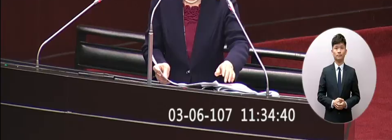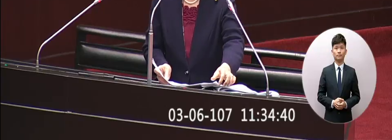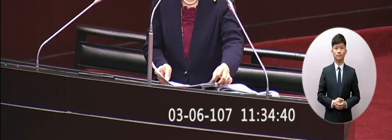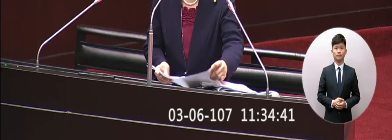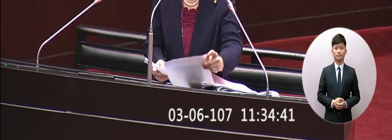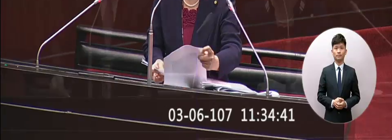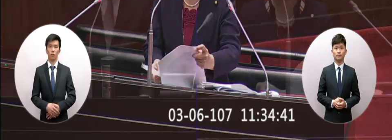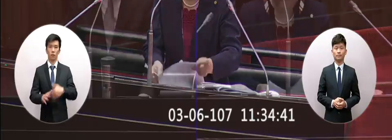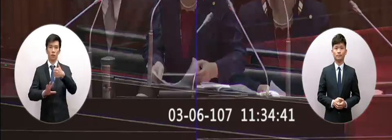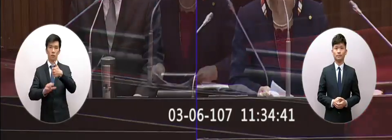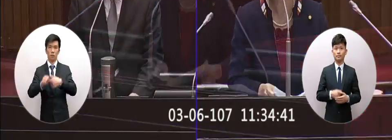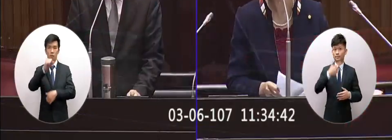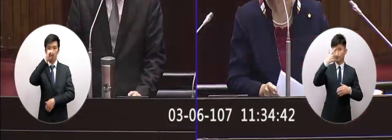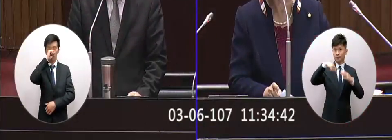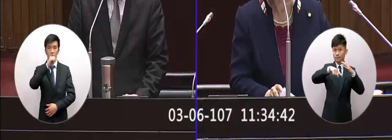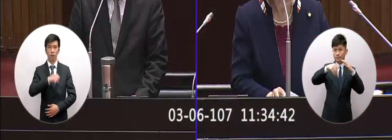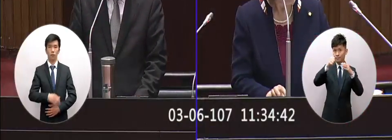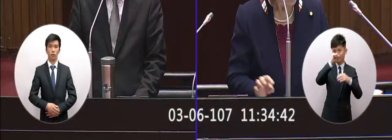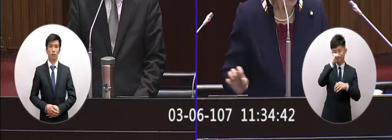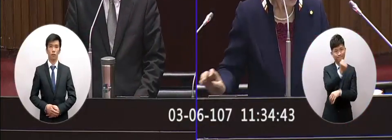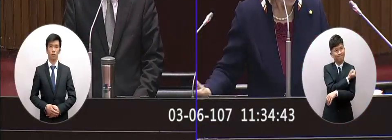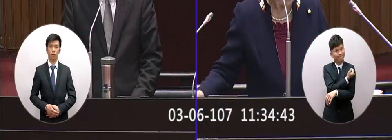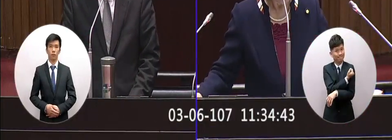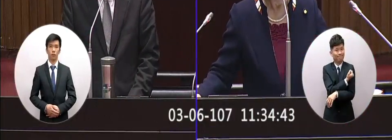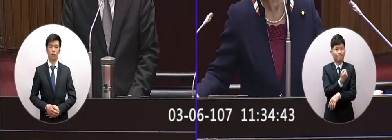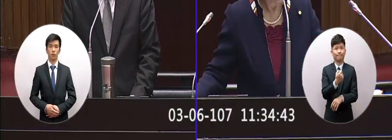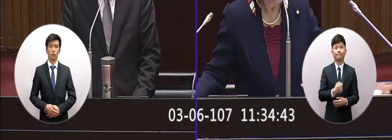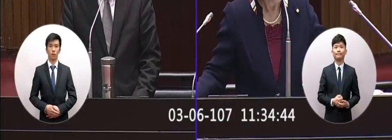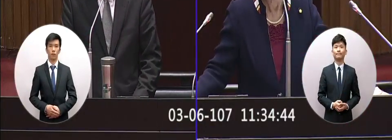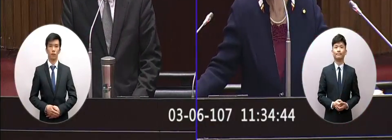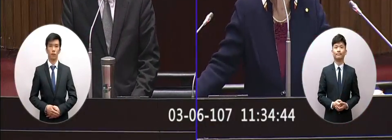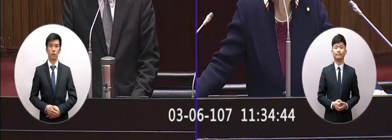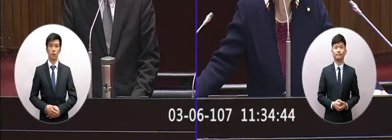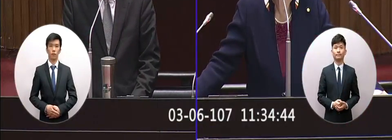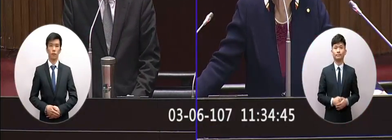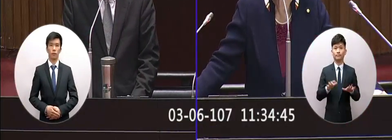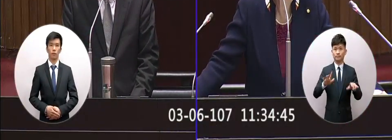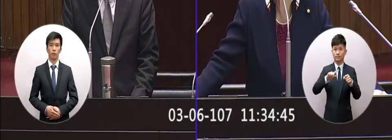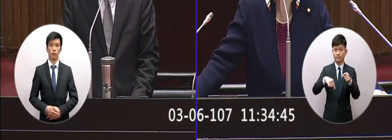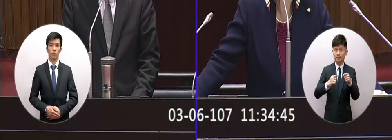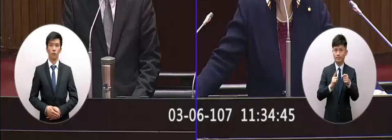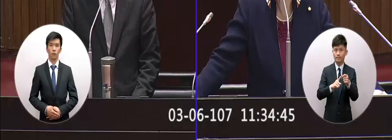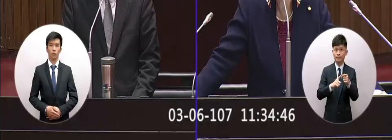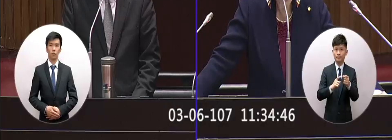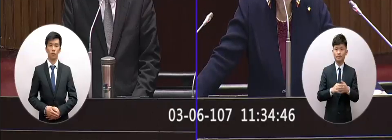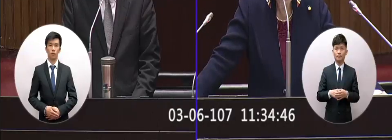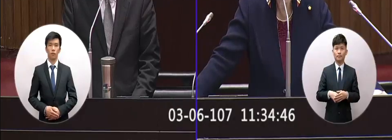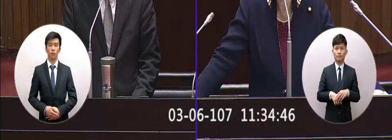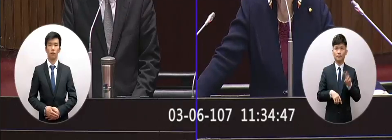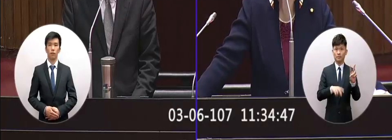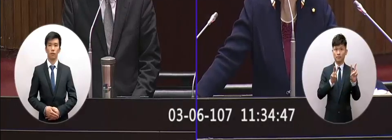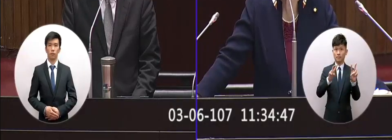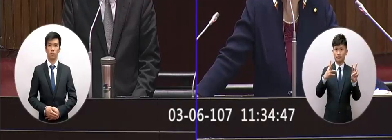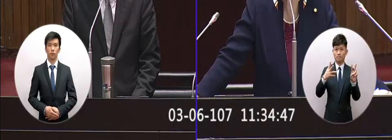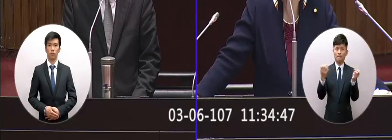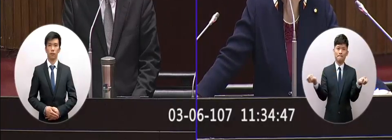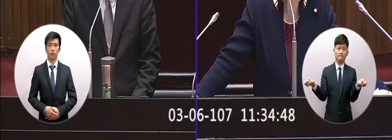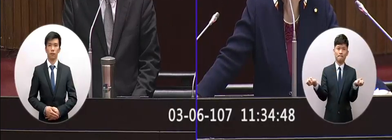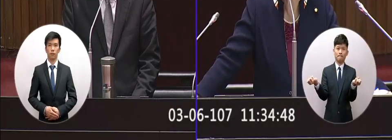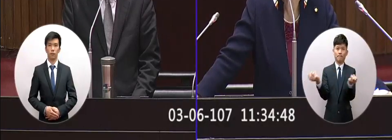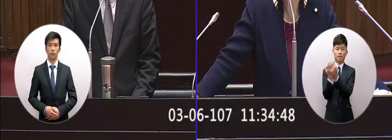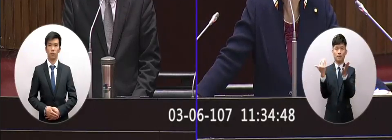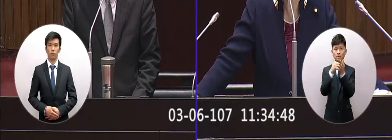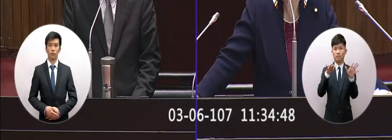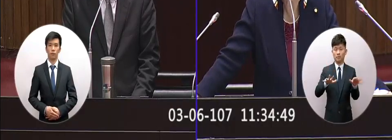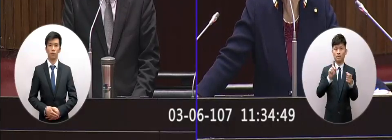尤远你好。 赖院长好，辛苦了。今年呢是228事件